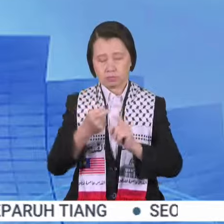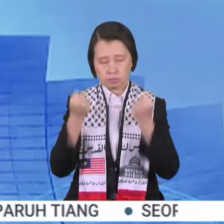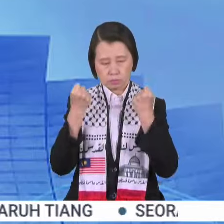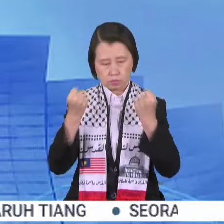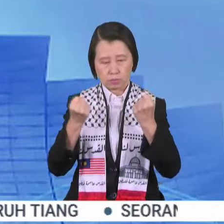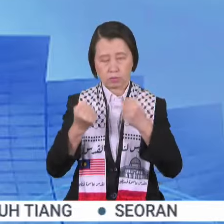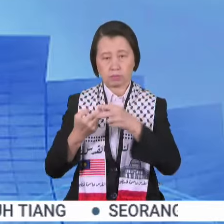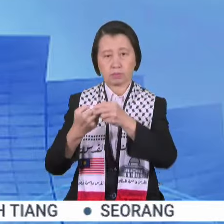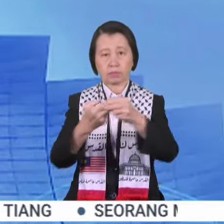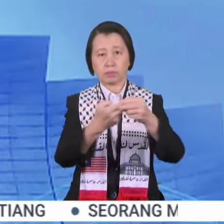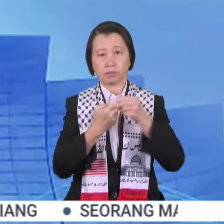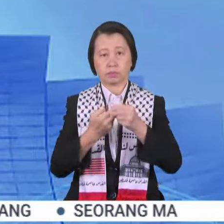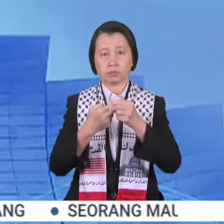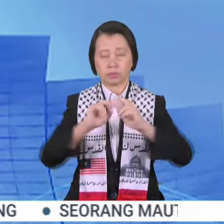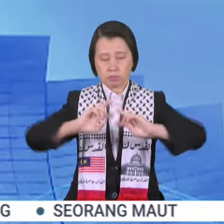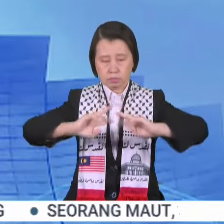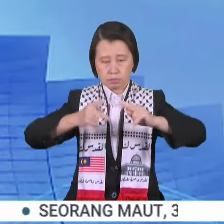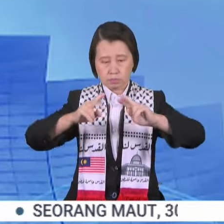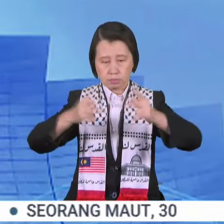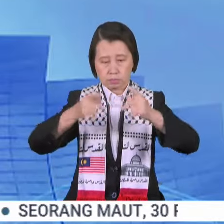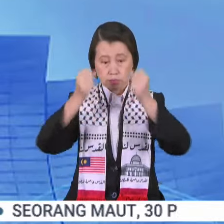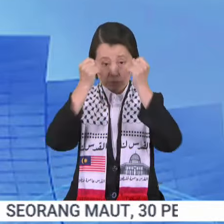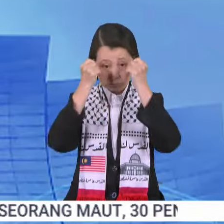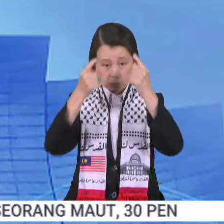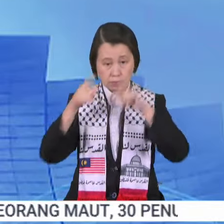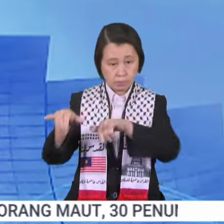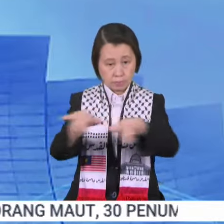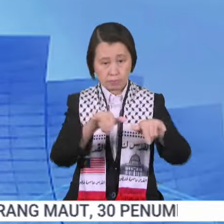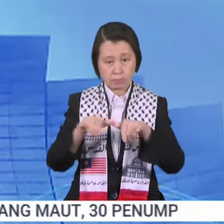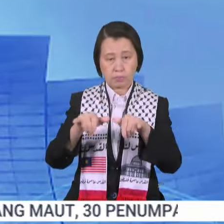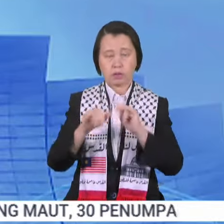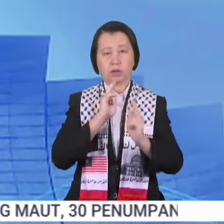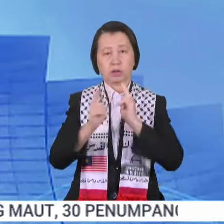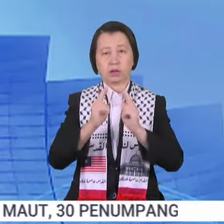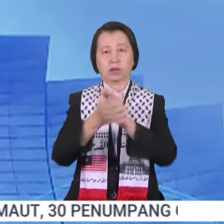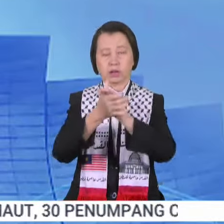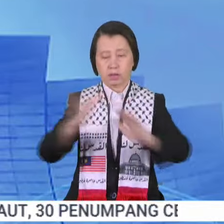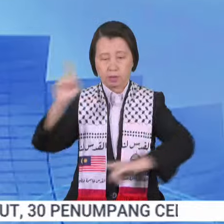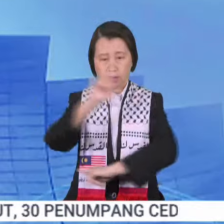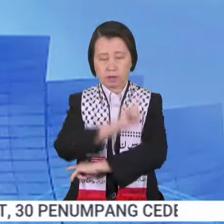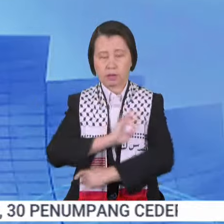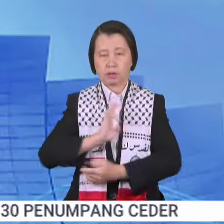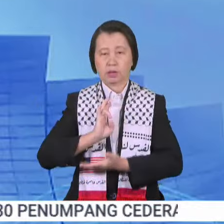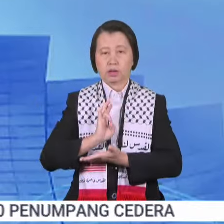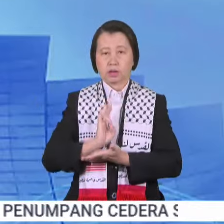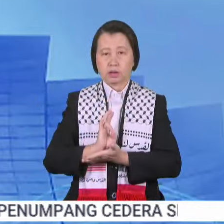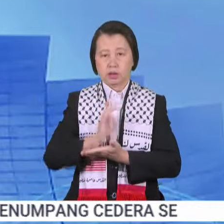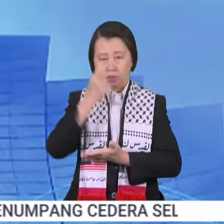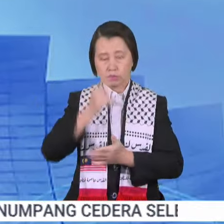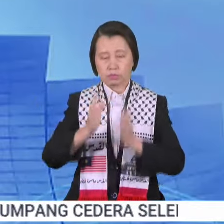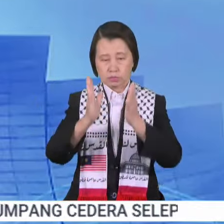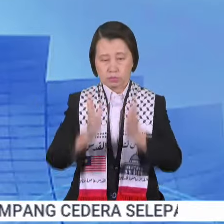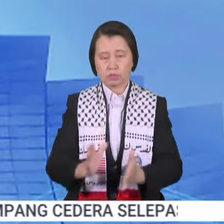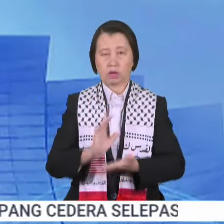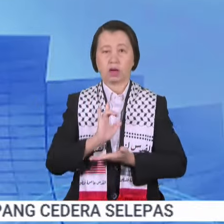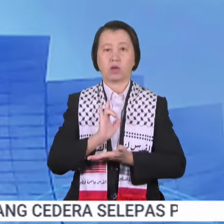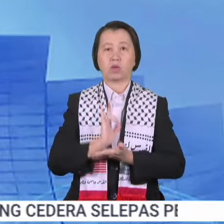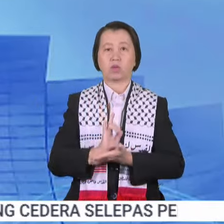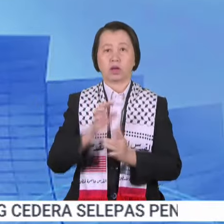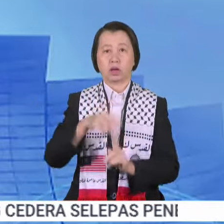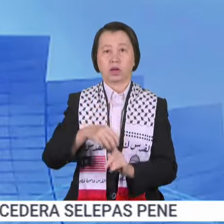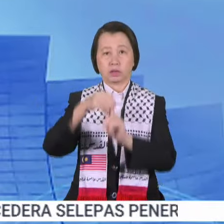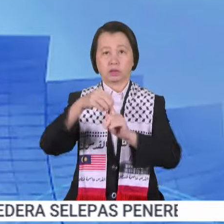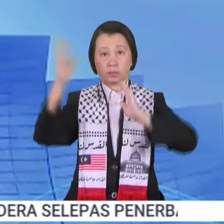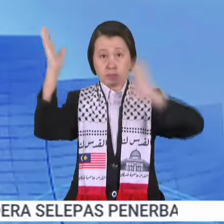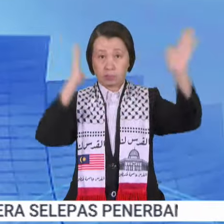memperkuat kesepaduan dan mempertingkat persefahaman. Menzahirkan ucapan selamat Hari Waisak buat seluruh penganut Buddha, terutamanya